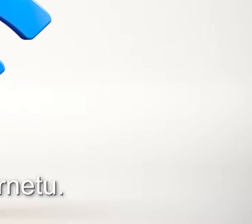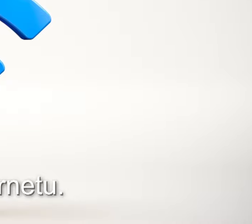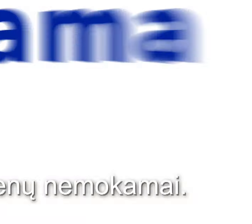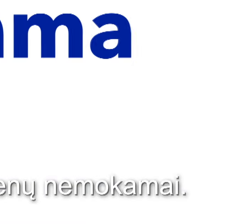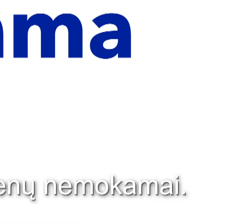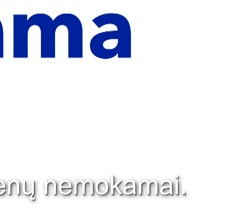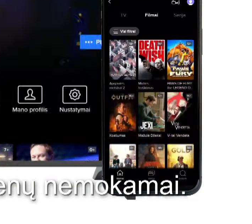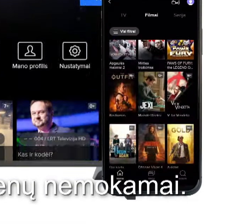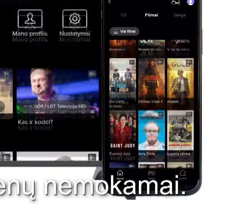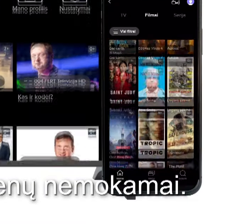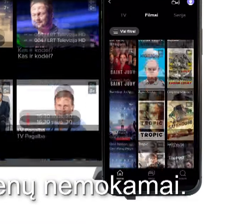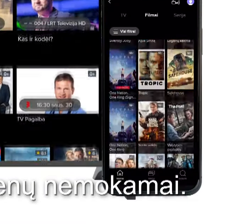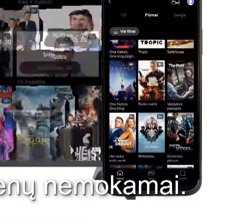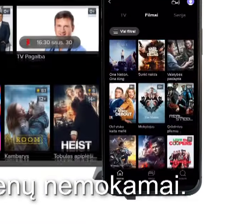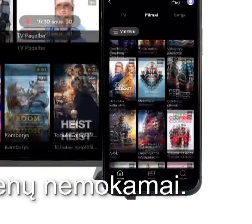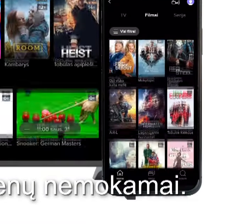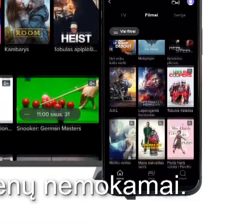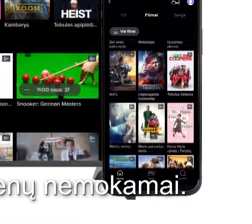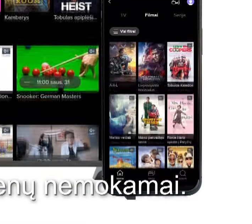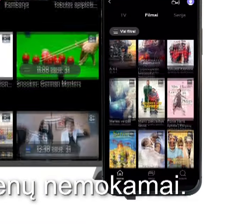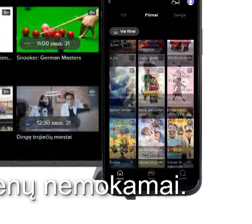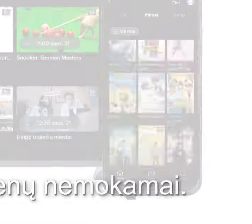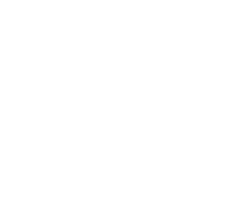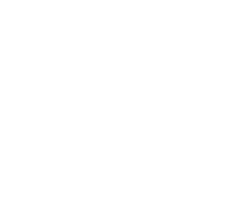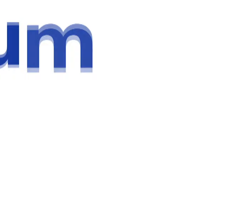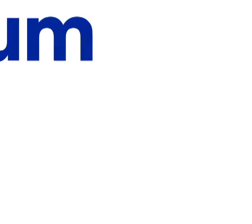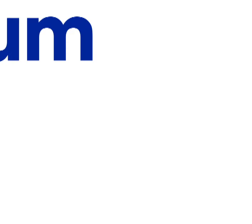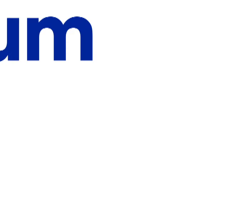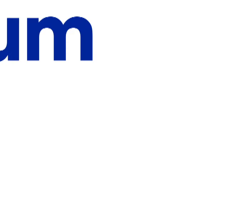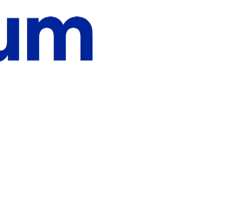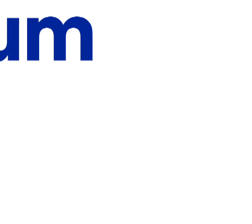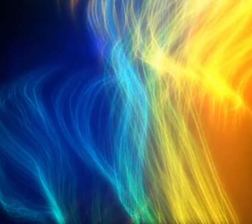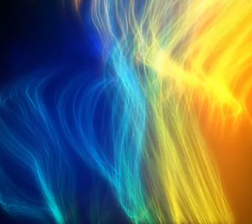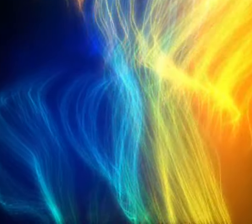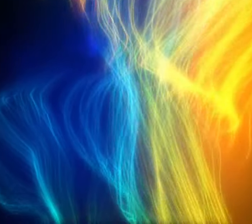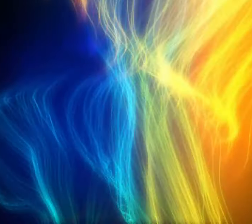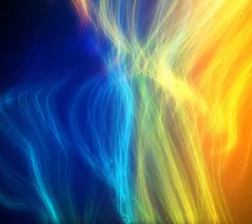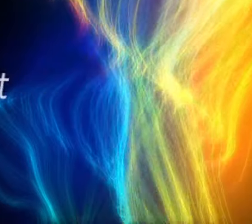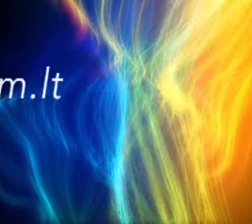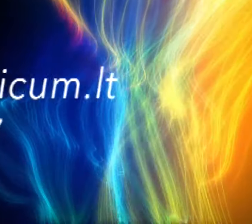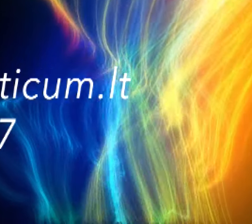internetu. Prieinama visiems net 14 dienų nemokamai. Baltikum.